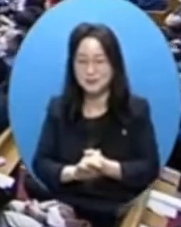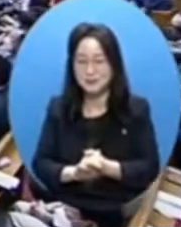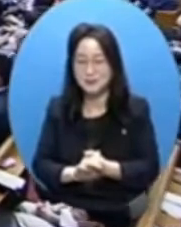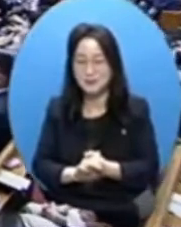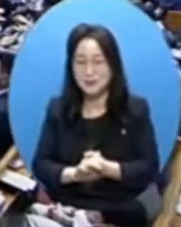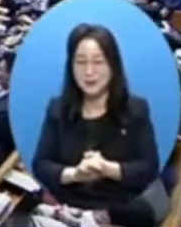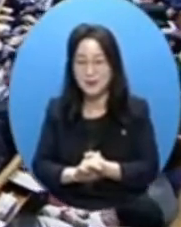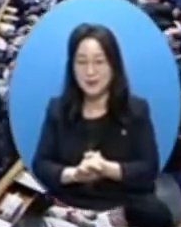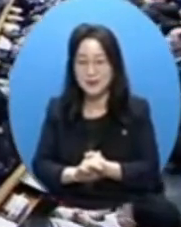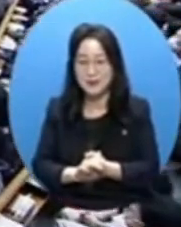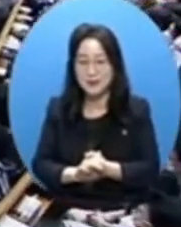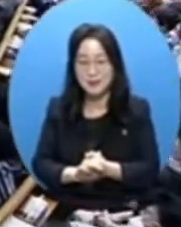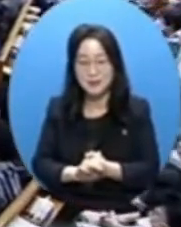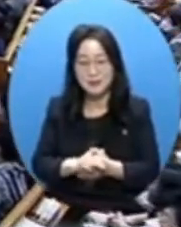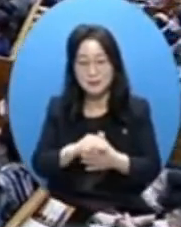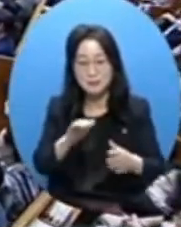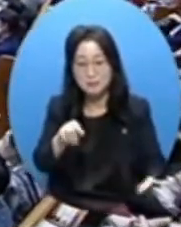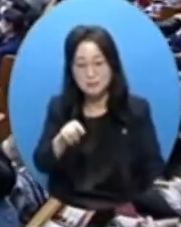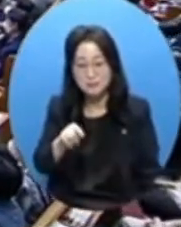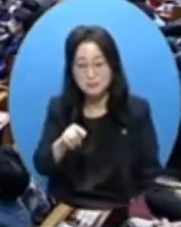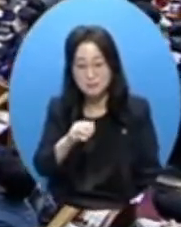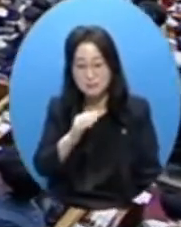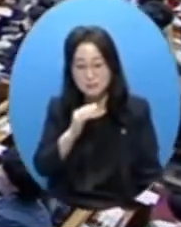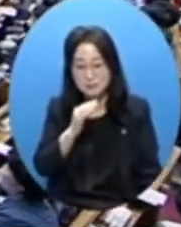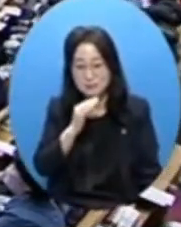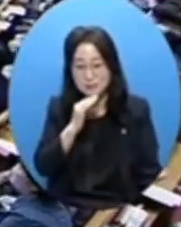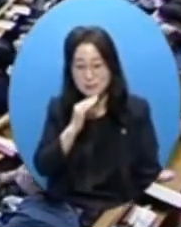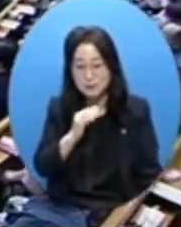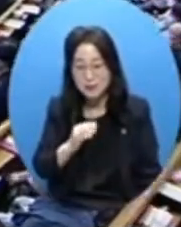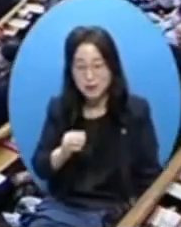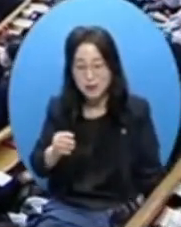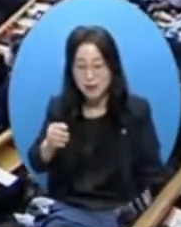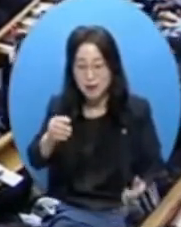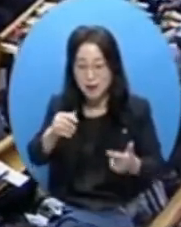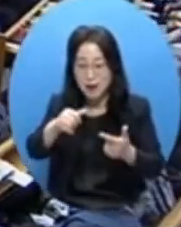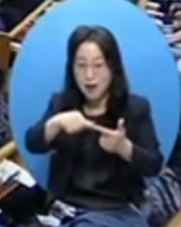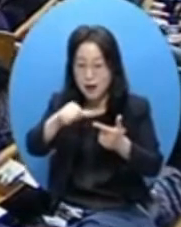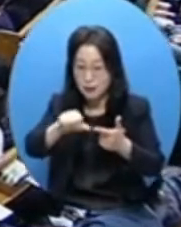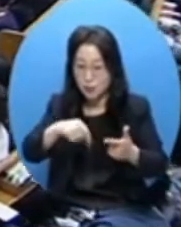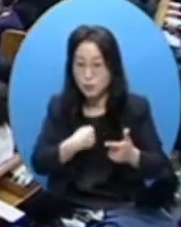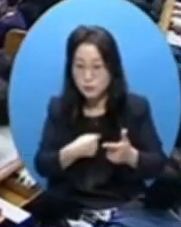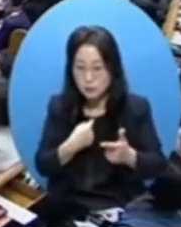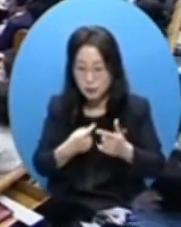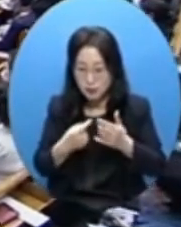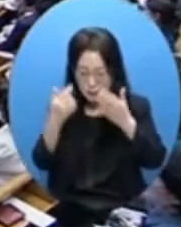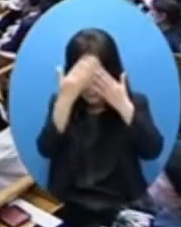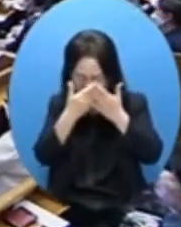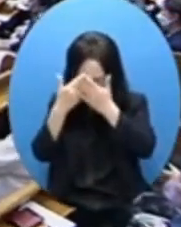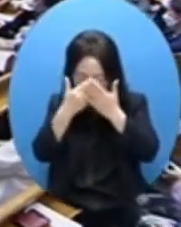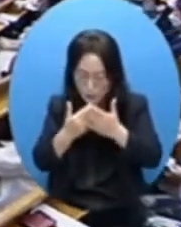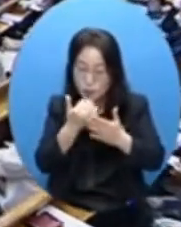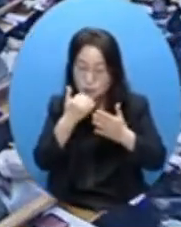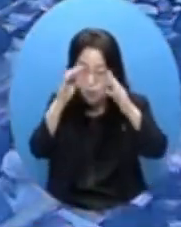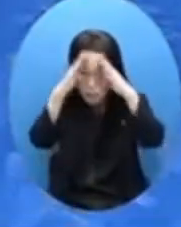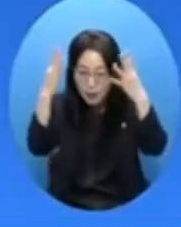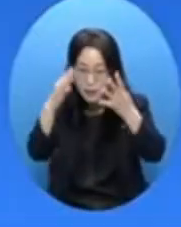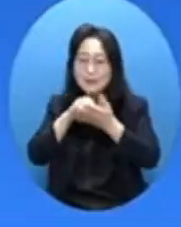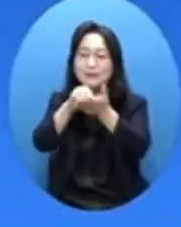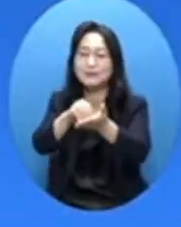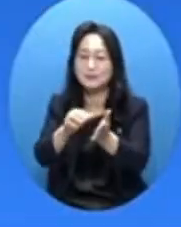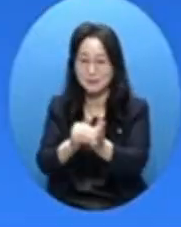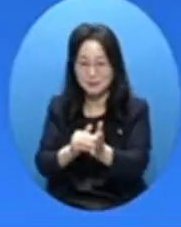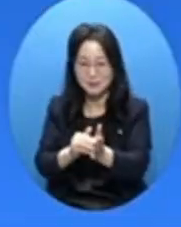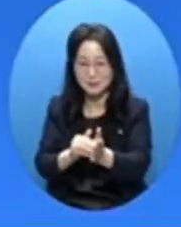그 학교가 그래도 한국에서 괜찮은 학교입니다 그런데 그 아들이 그냥 수술 구매했고 설 단기 바라고 이제